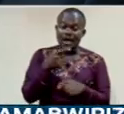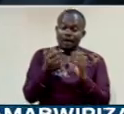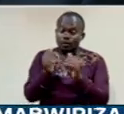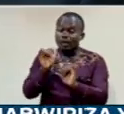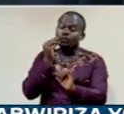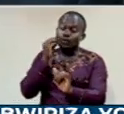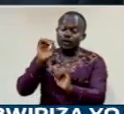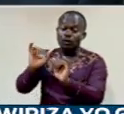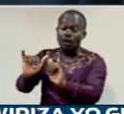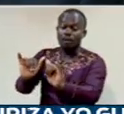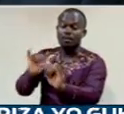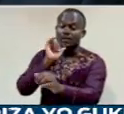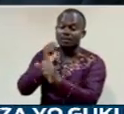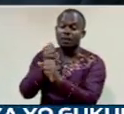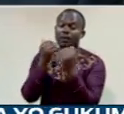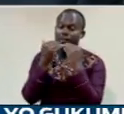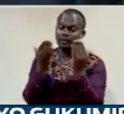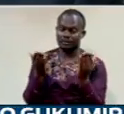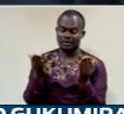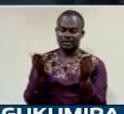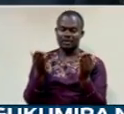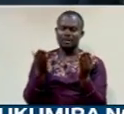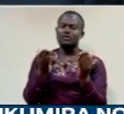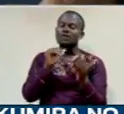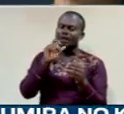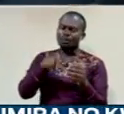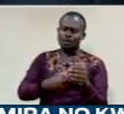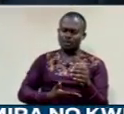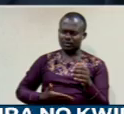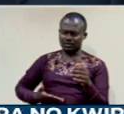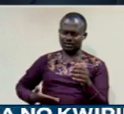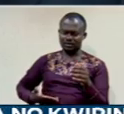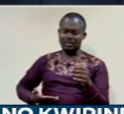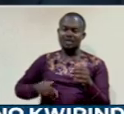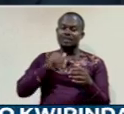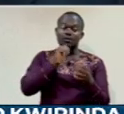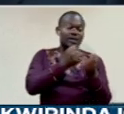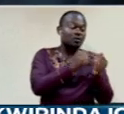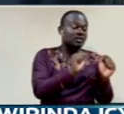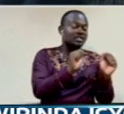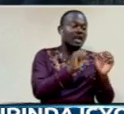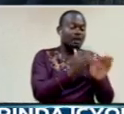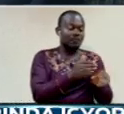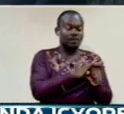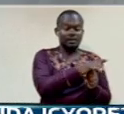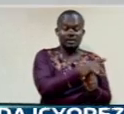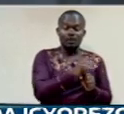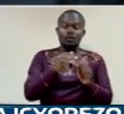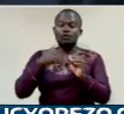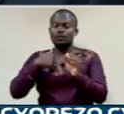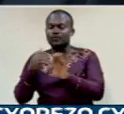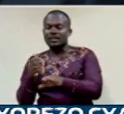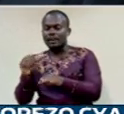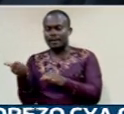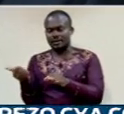ntibakora ntibagomba kwicwa n'inzara kuko ntitugiye gukiza abapfu ba corona ngo tugire n'abapfu b'inzara ubu